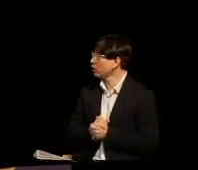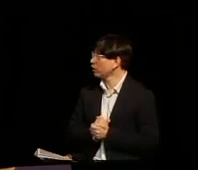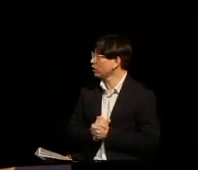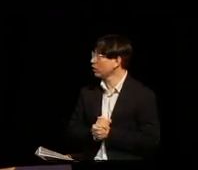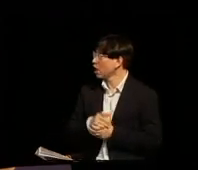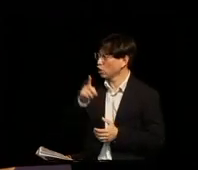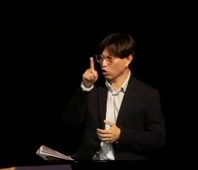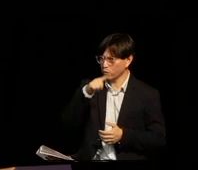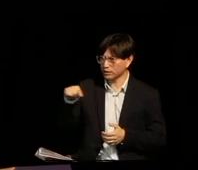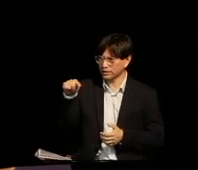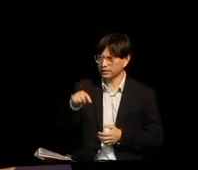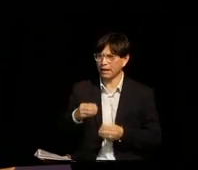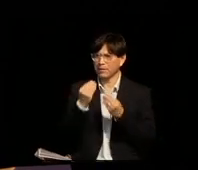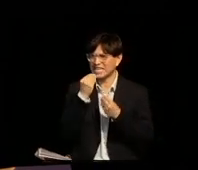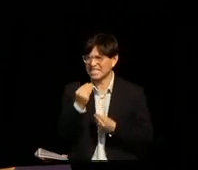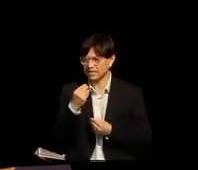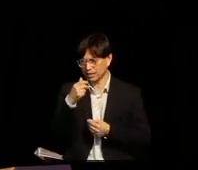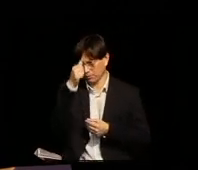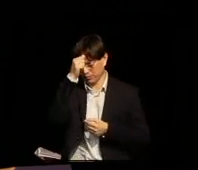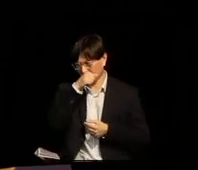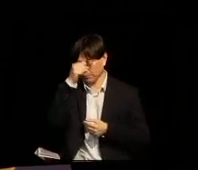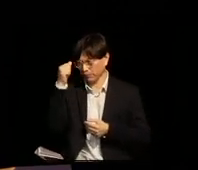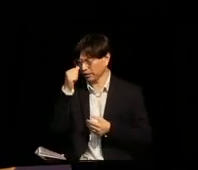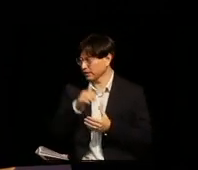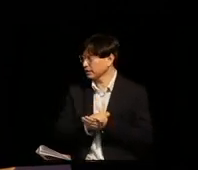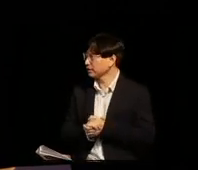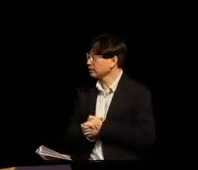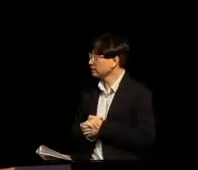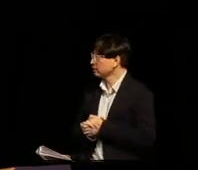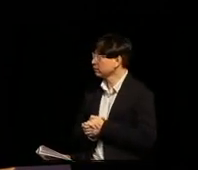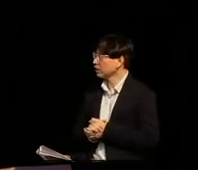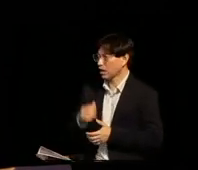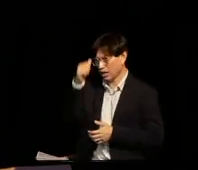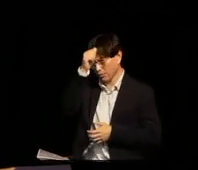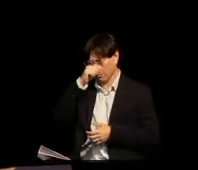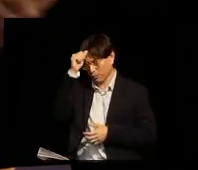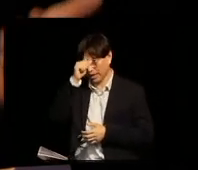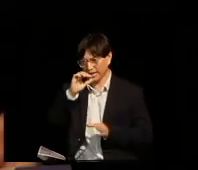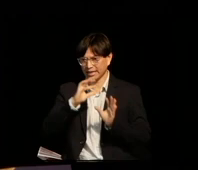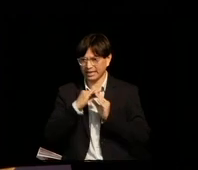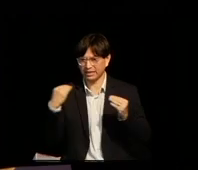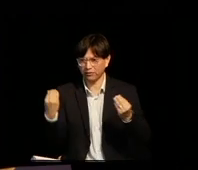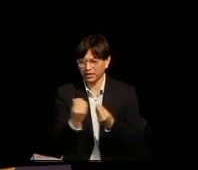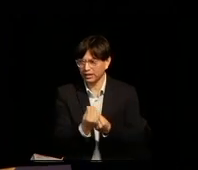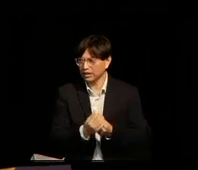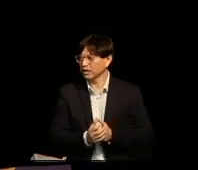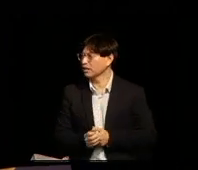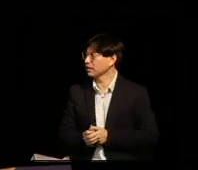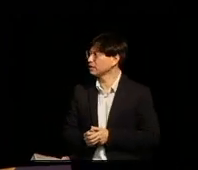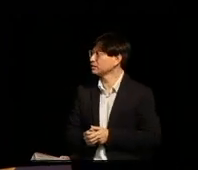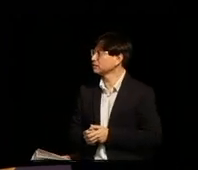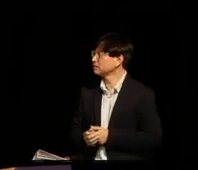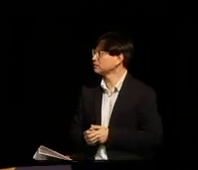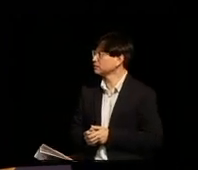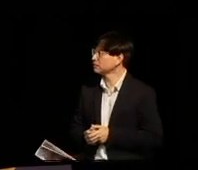formazione per i sacerdoti che per gli ordinandi Coloro che stanno per diventare sacerdoti stanno per tornare nelle diocesi e